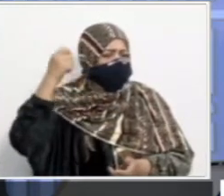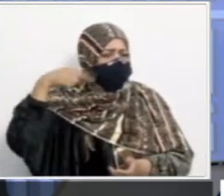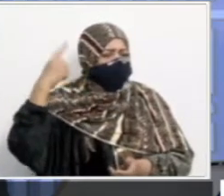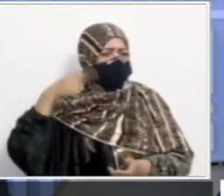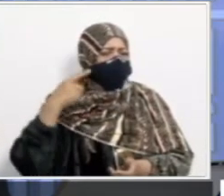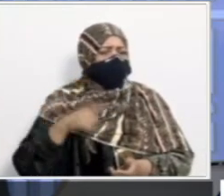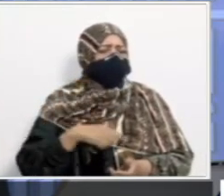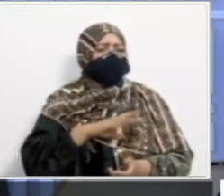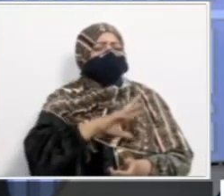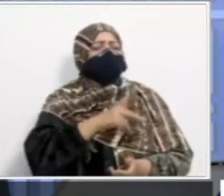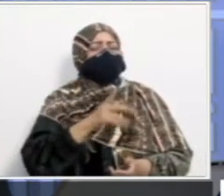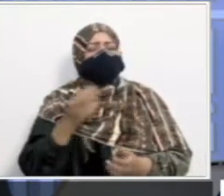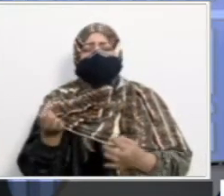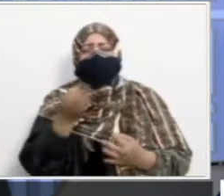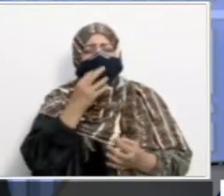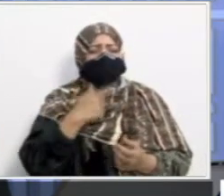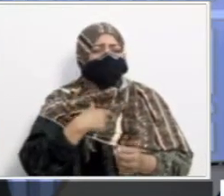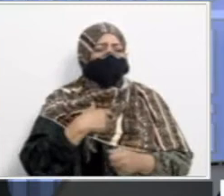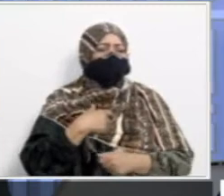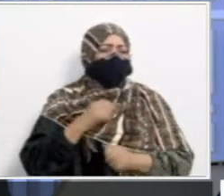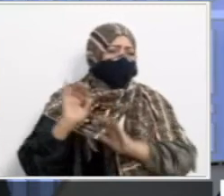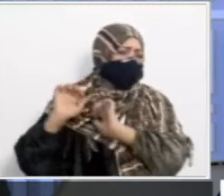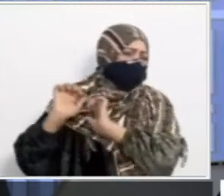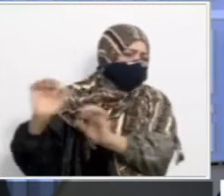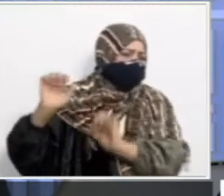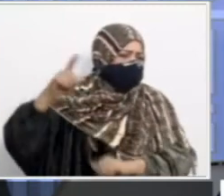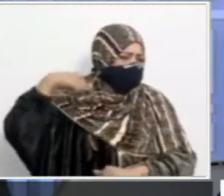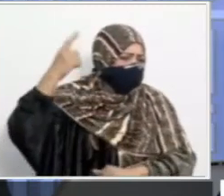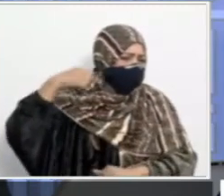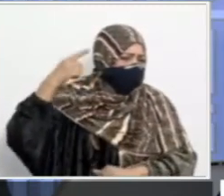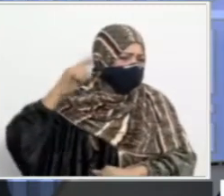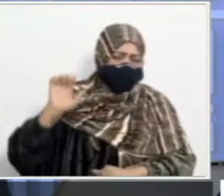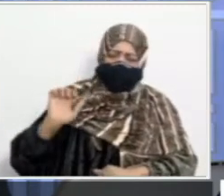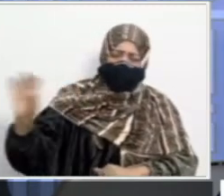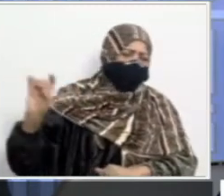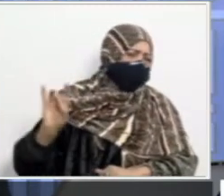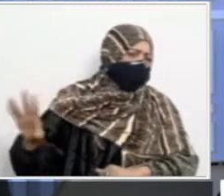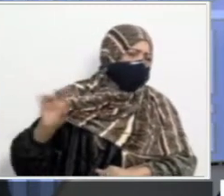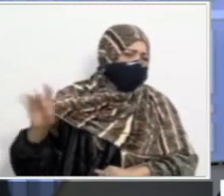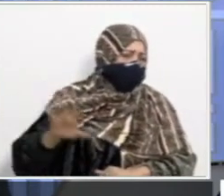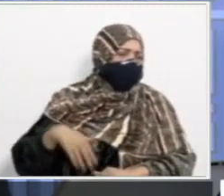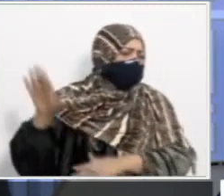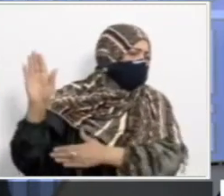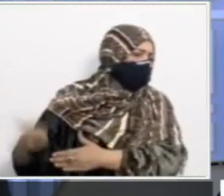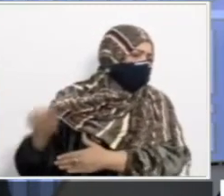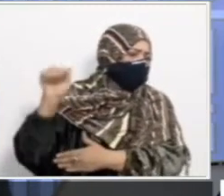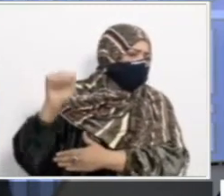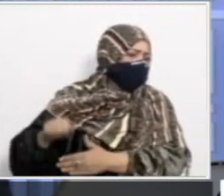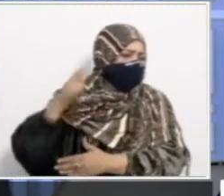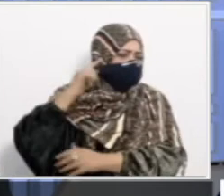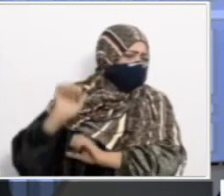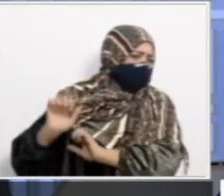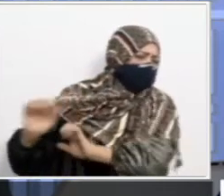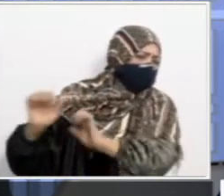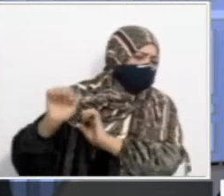عنه. الوساوس أفضل طريقة لعلاجها الإعراض عنها، يعني مش الإنسان لما تهجم عليه الوساوس يقعد